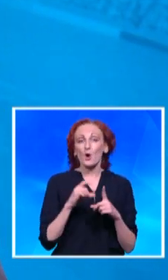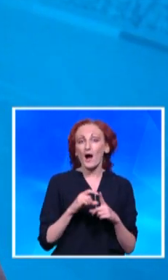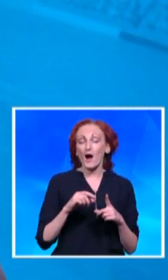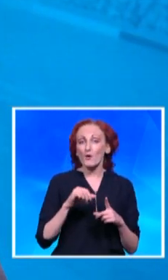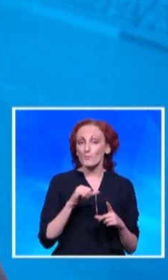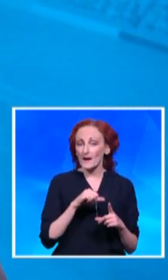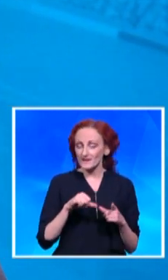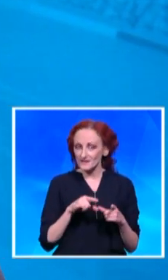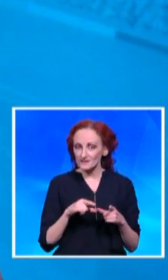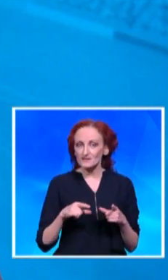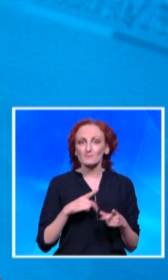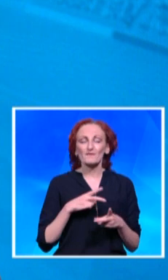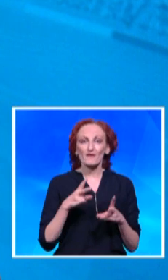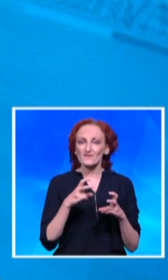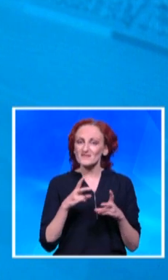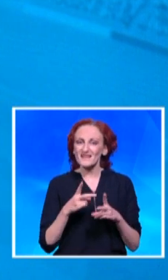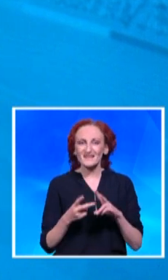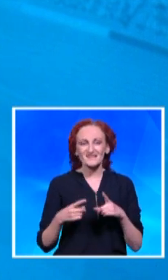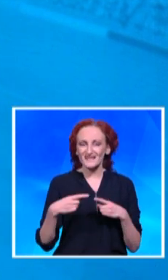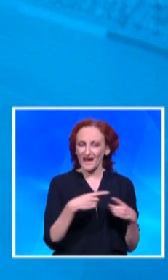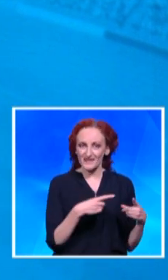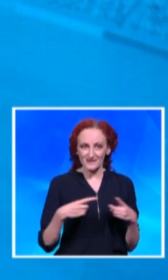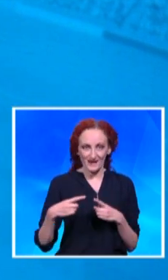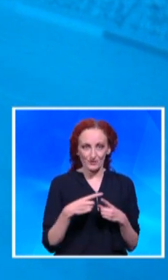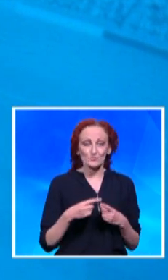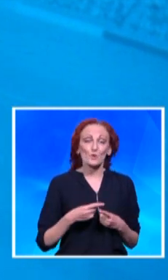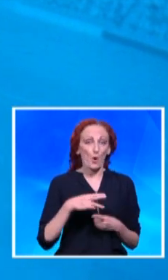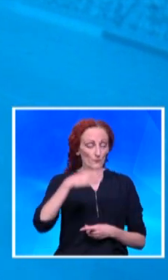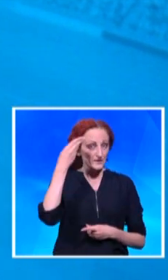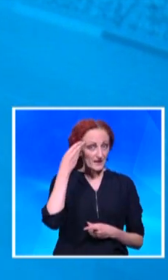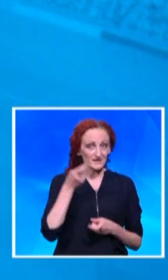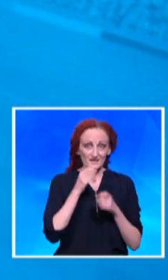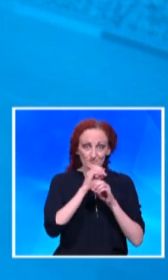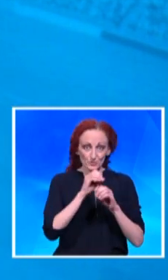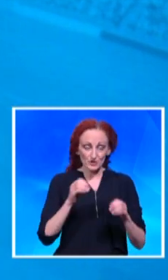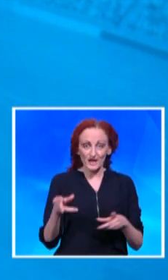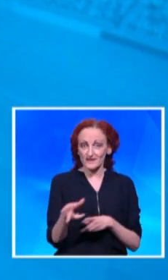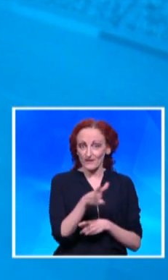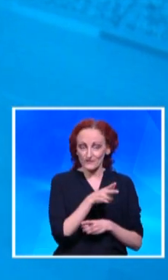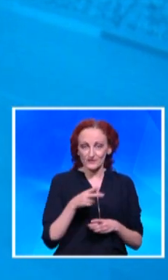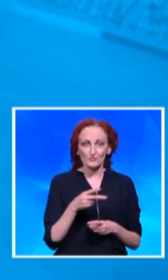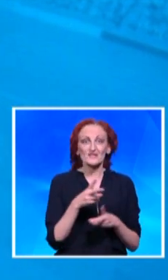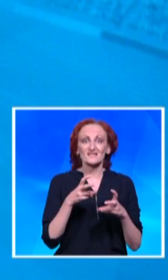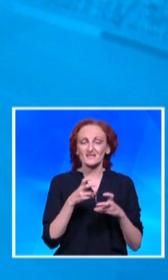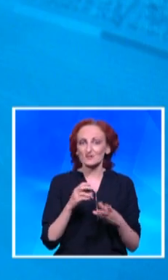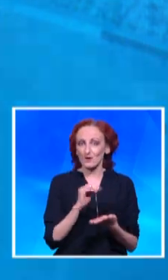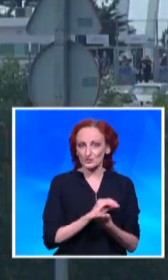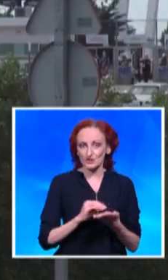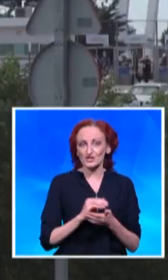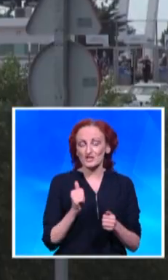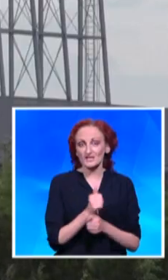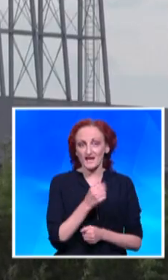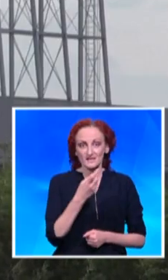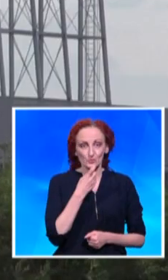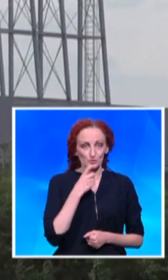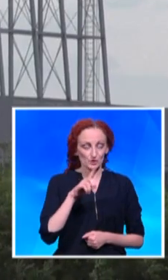за заснемането и разпространението на видео със сексуално съдържание с 16-годишно момиче. Момче от школата и други трима от трети